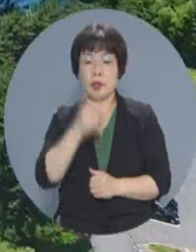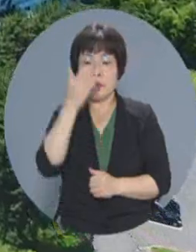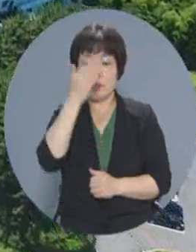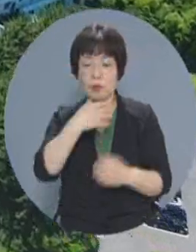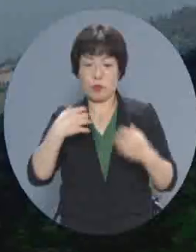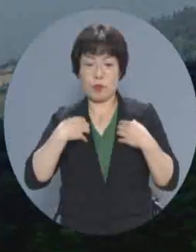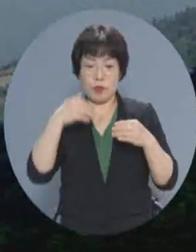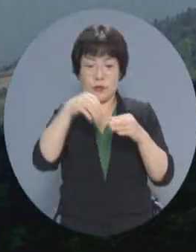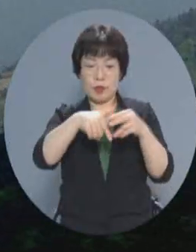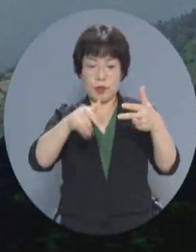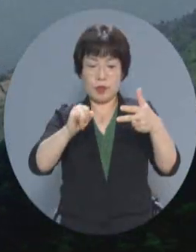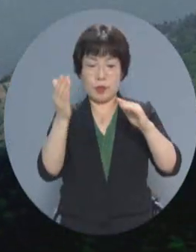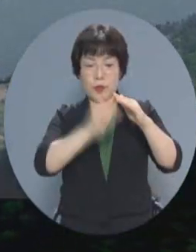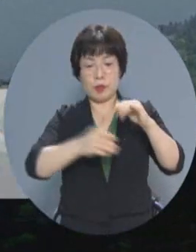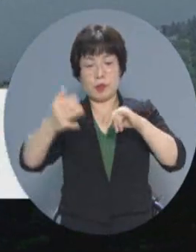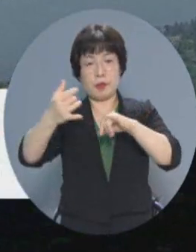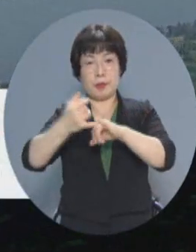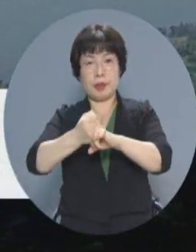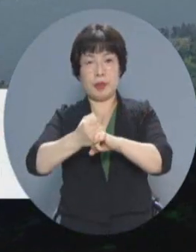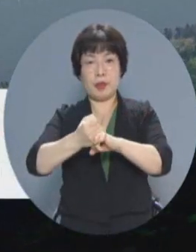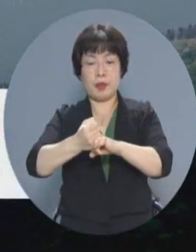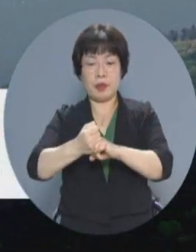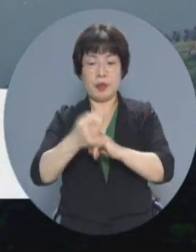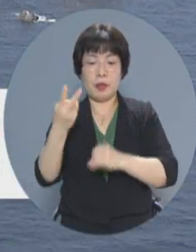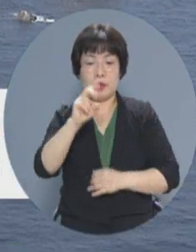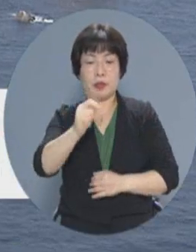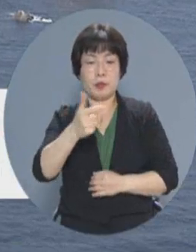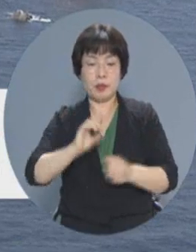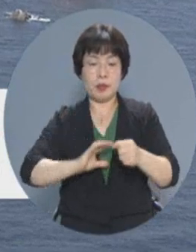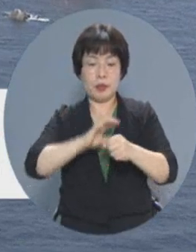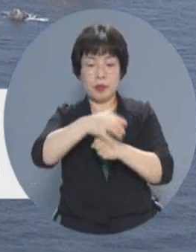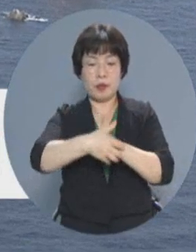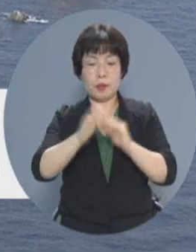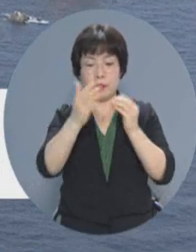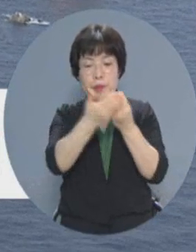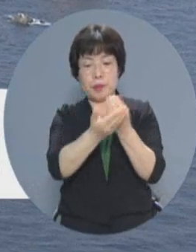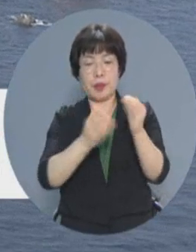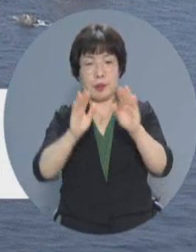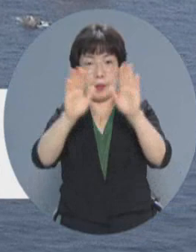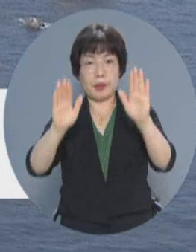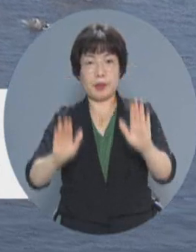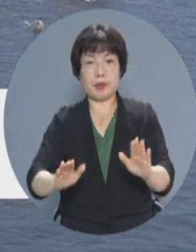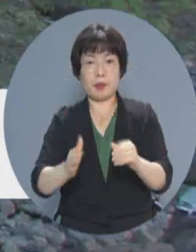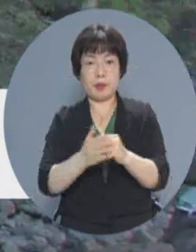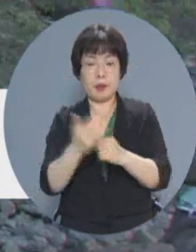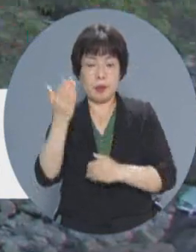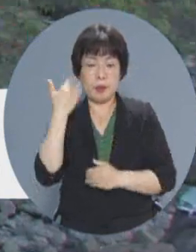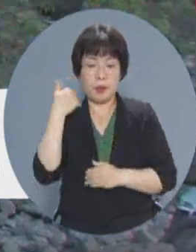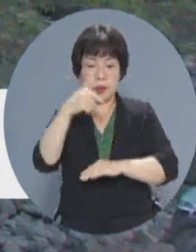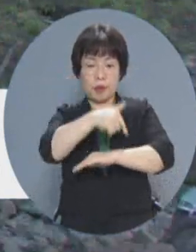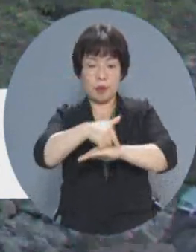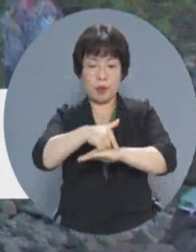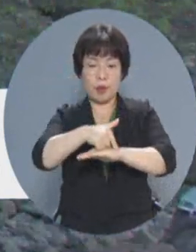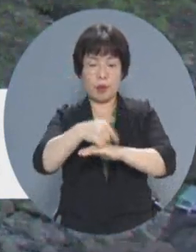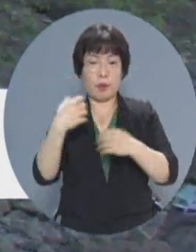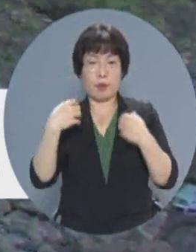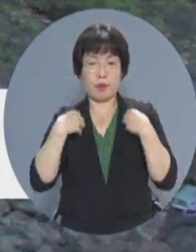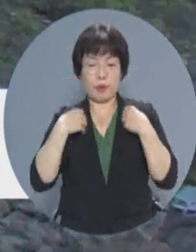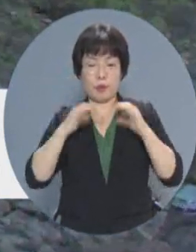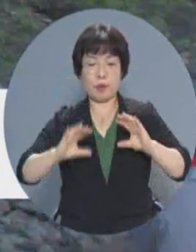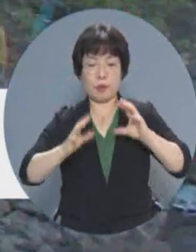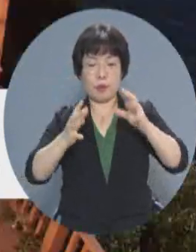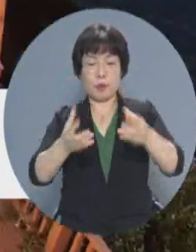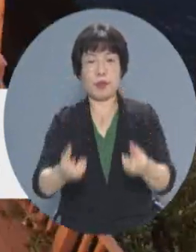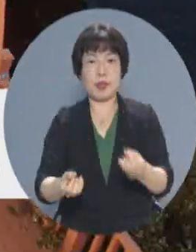여수시가 민선 7기 공약사항으로 추진해온 2026 여수 세계섬 박람회가 최근 기재부로부터 국제행사